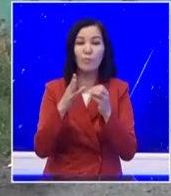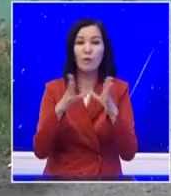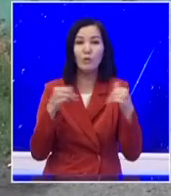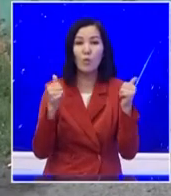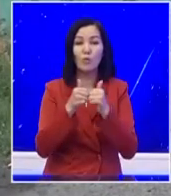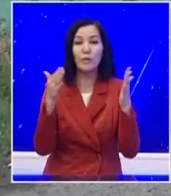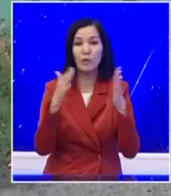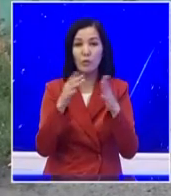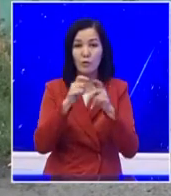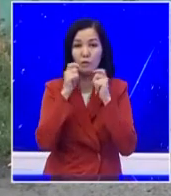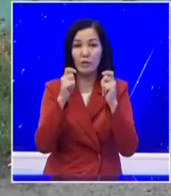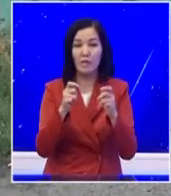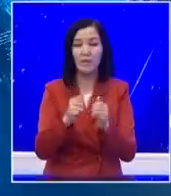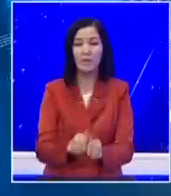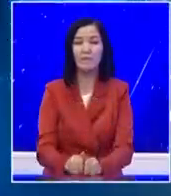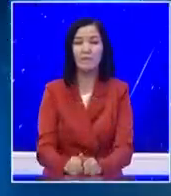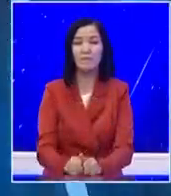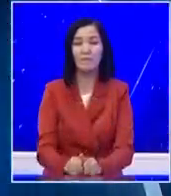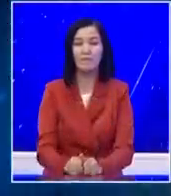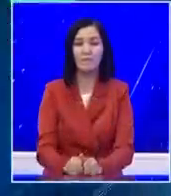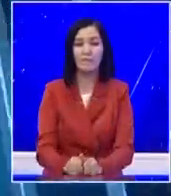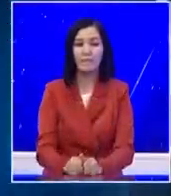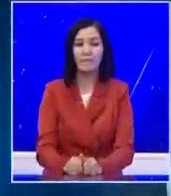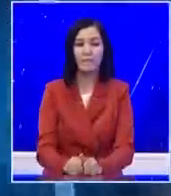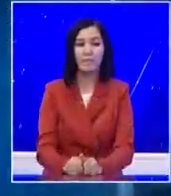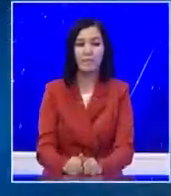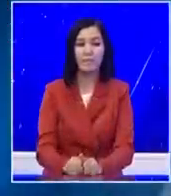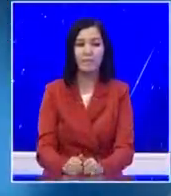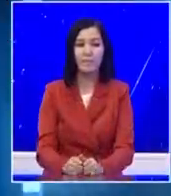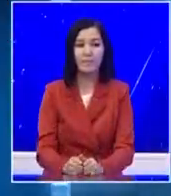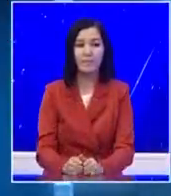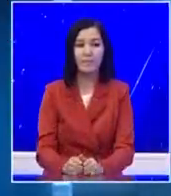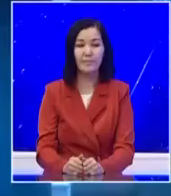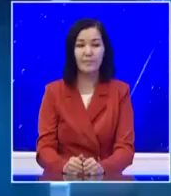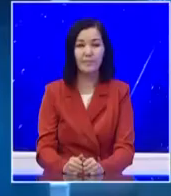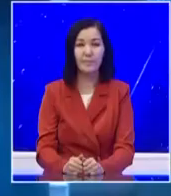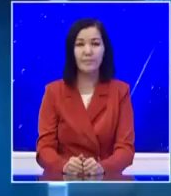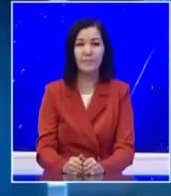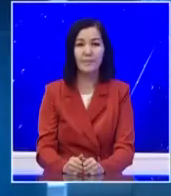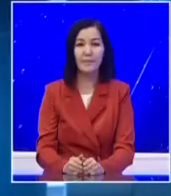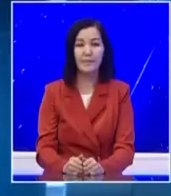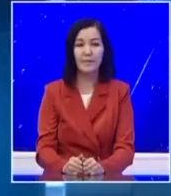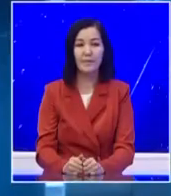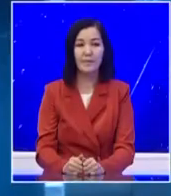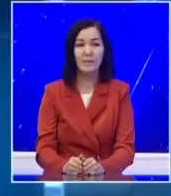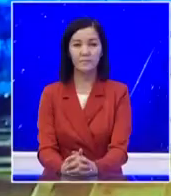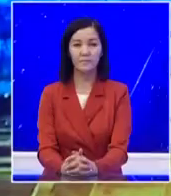отбасына шаңырақ сыйлап, шаттандырды. Елена Серікбайқызы, Ержан Дүйсен, Жетісу телеарнасы, Талдықорған.